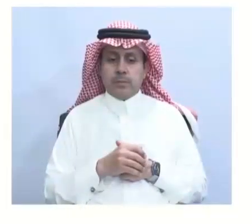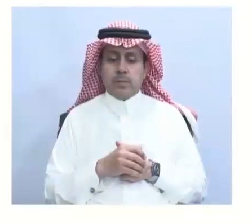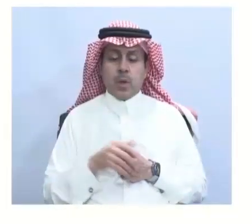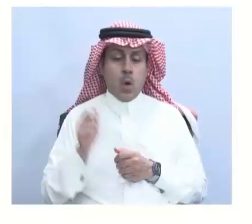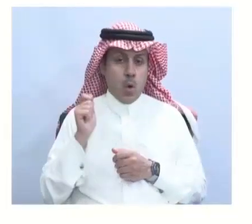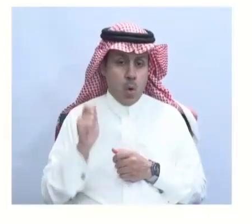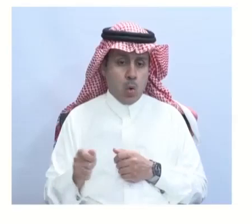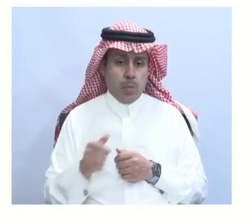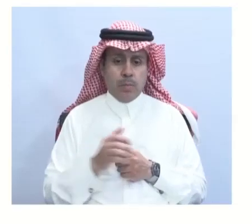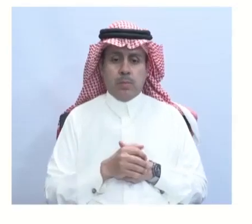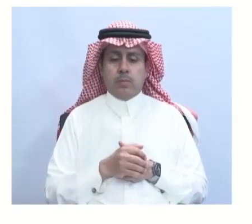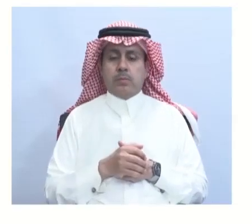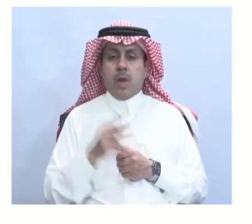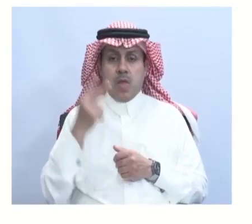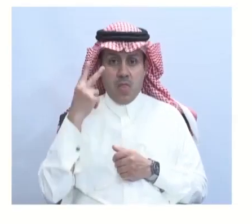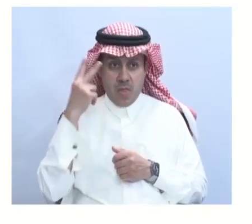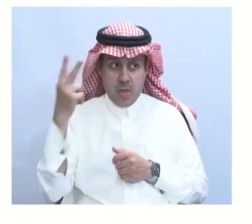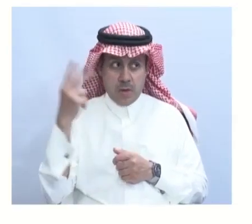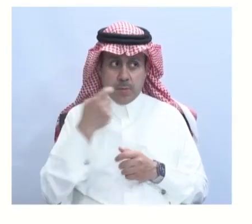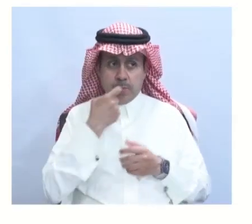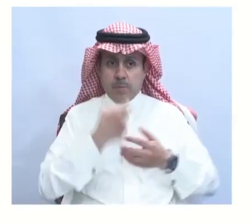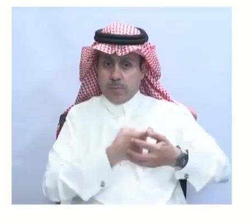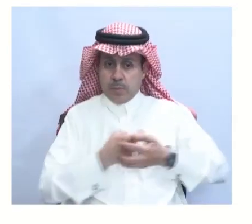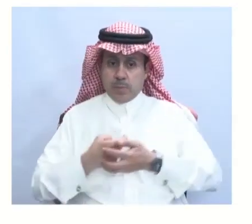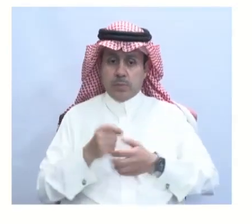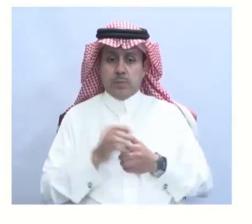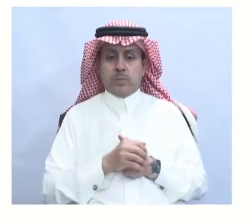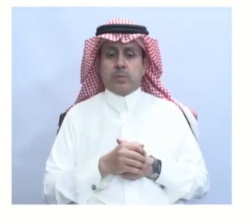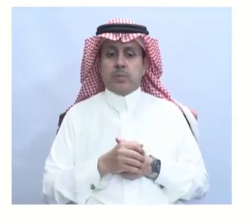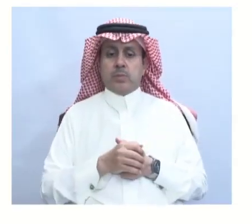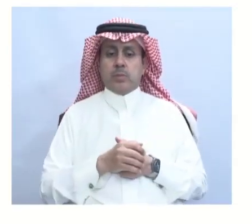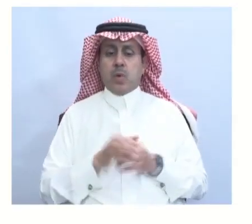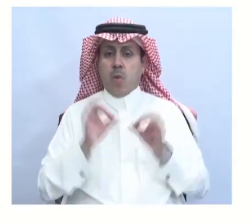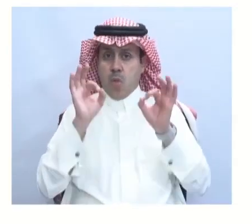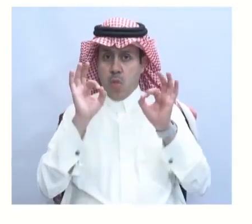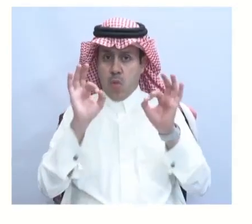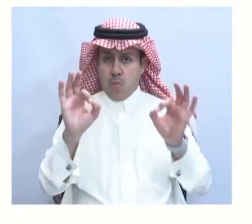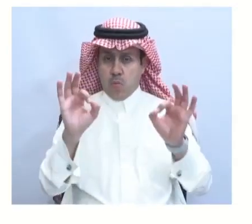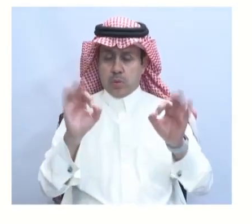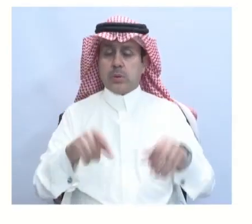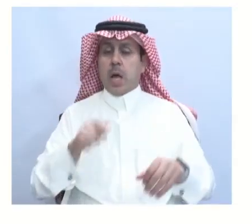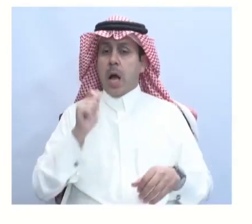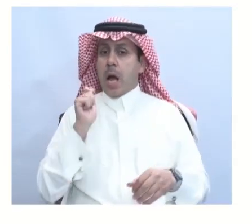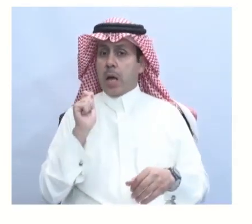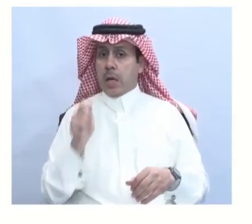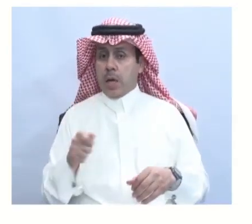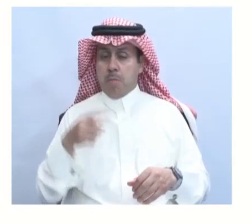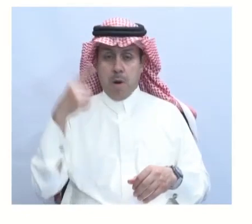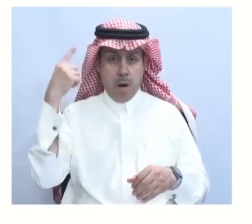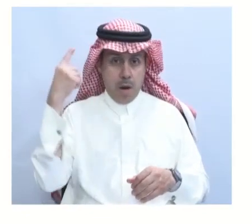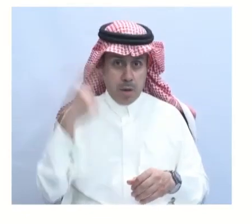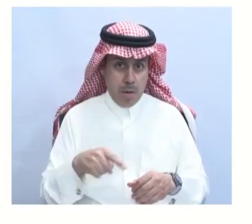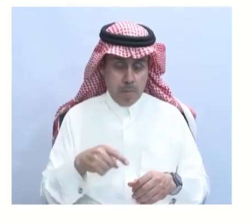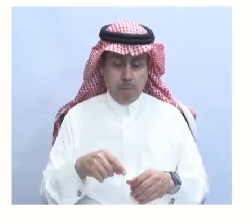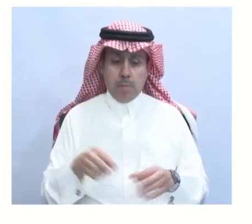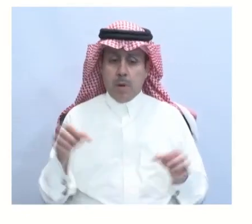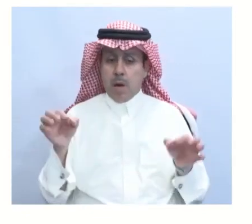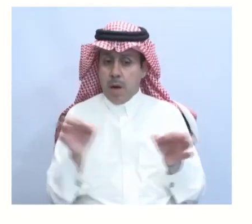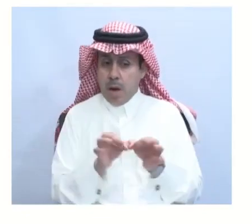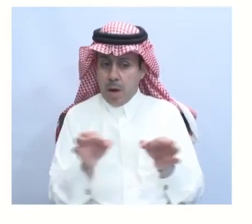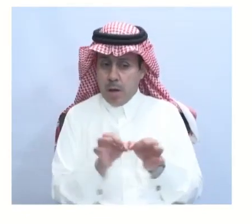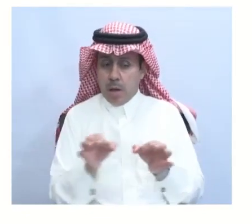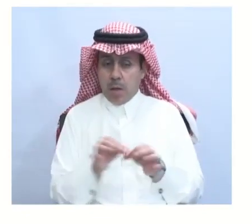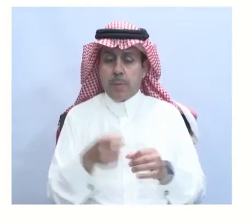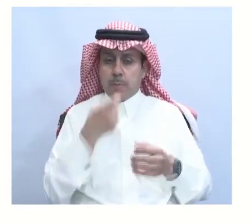الحكم الثاني في احكام الرضاع وهو ثبوت احكام المحرمي الى القريبه من